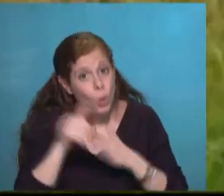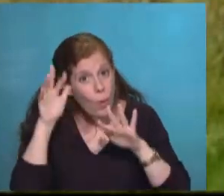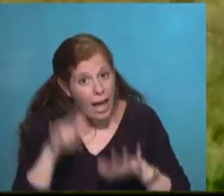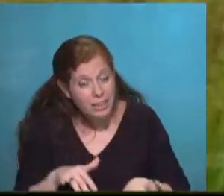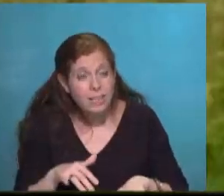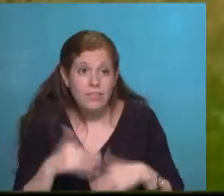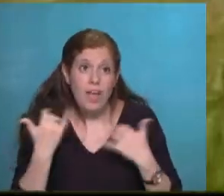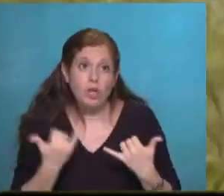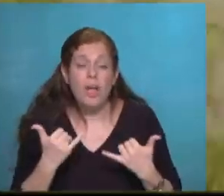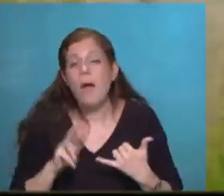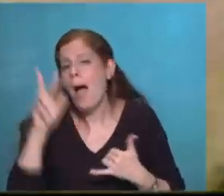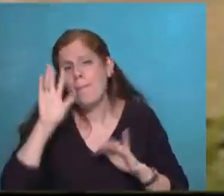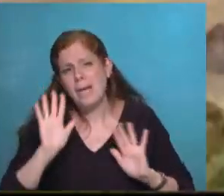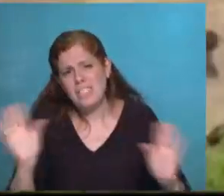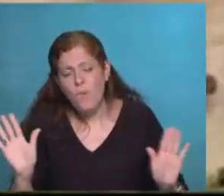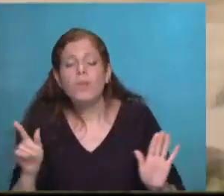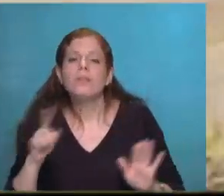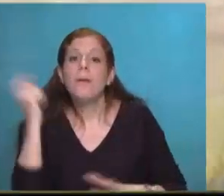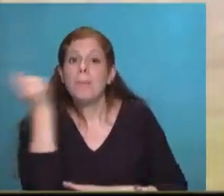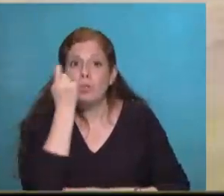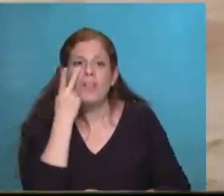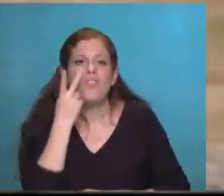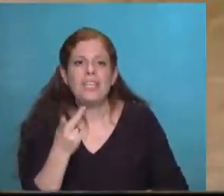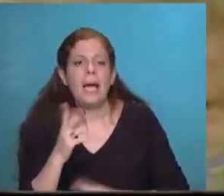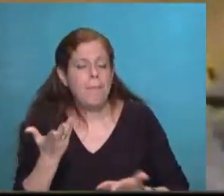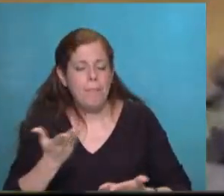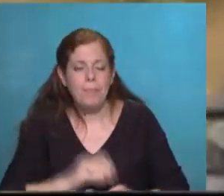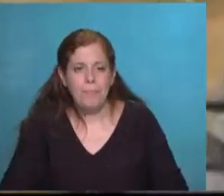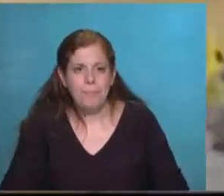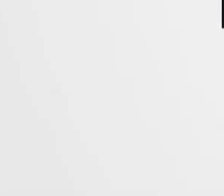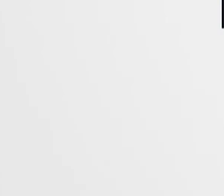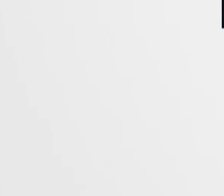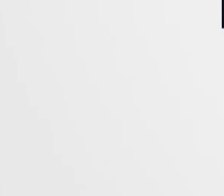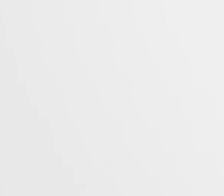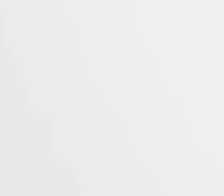ויורדות כרגע רק בצפון. חסות ונראה בדיוק מהן הכמויות. מיד.